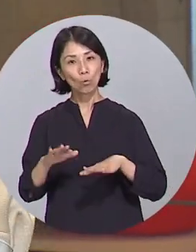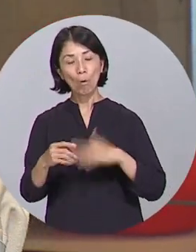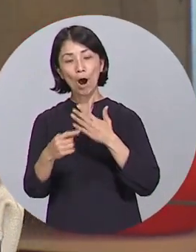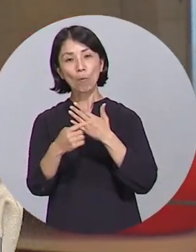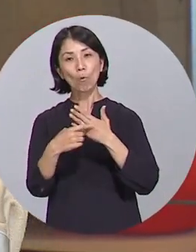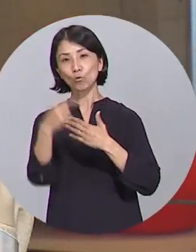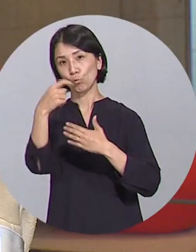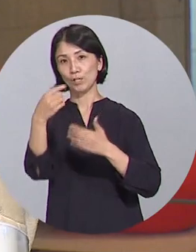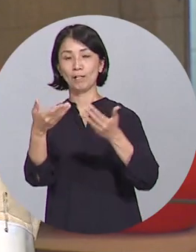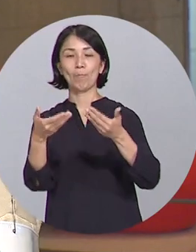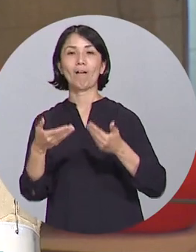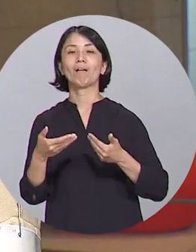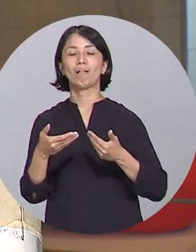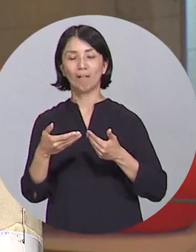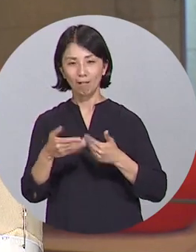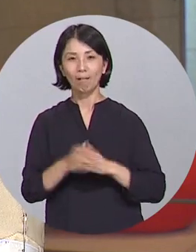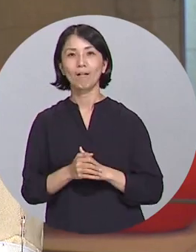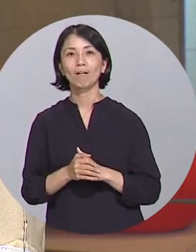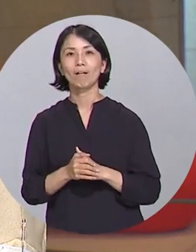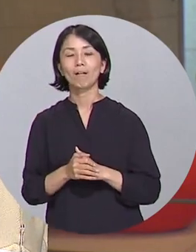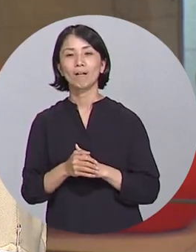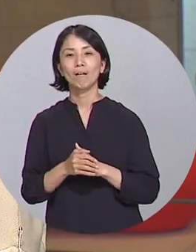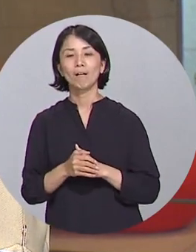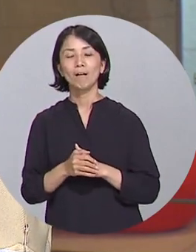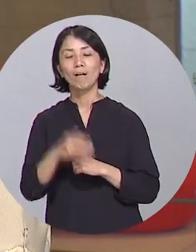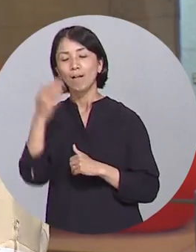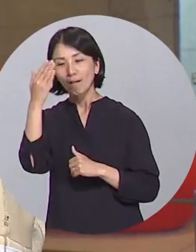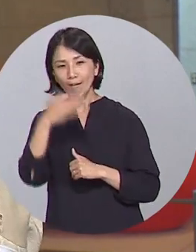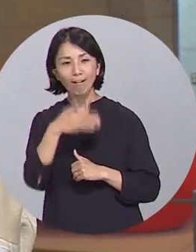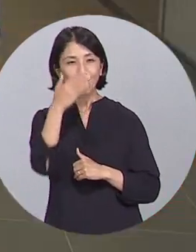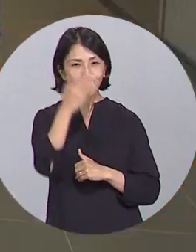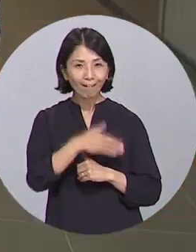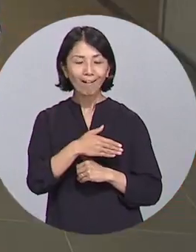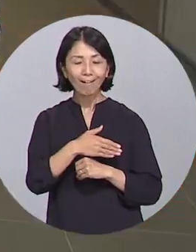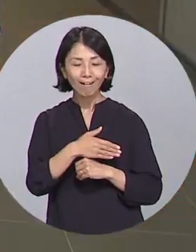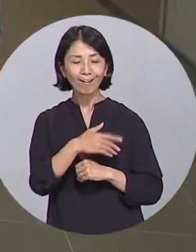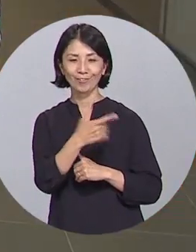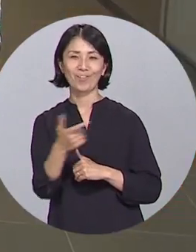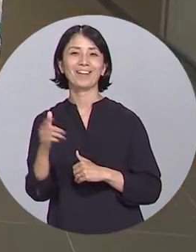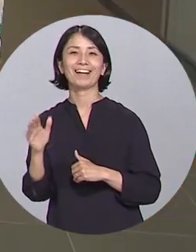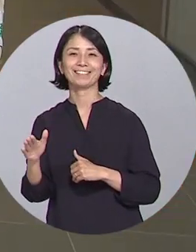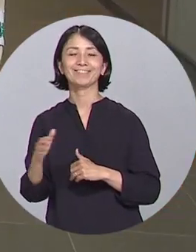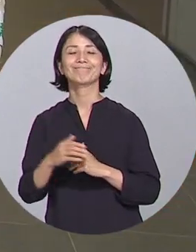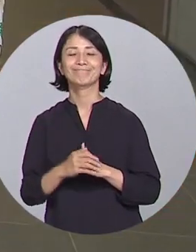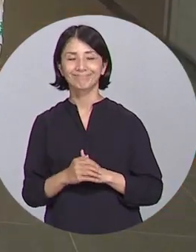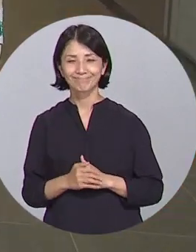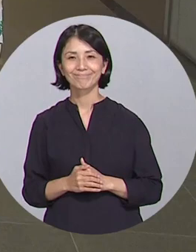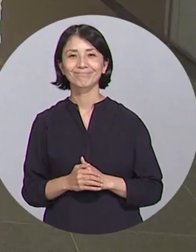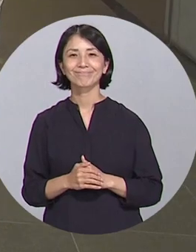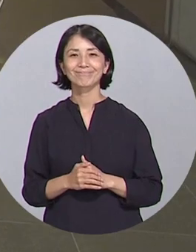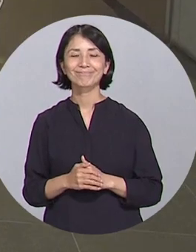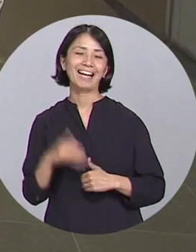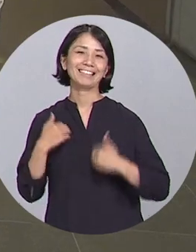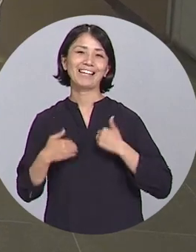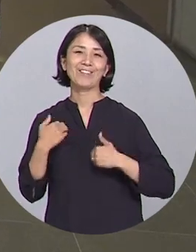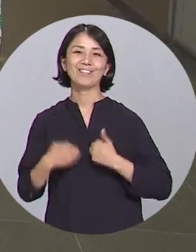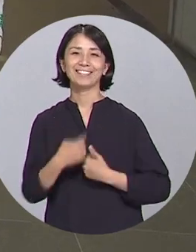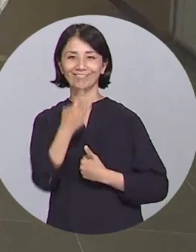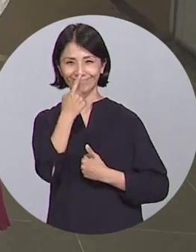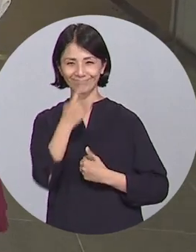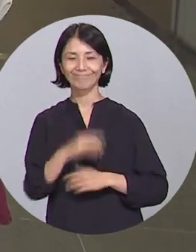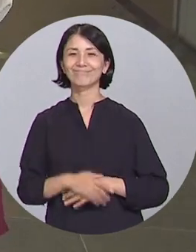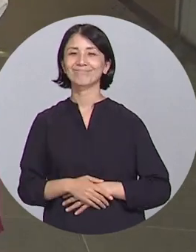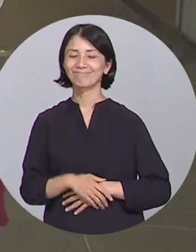を教えていただいたので、そんな見方があるんだと思いながら回ることができたのですごく楽しかった